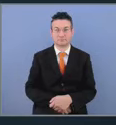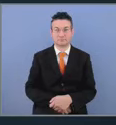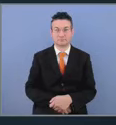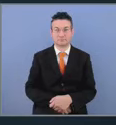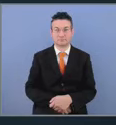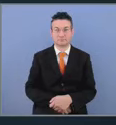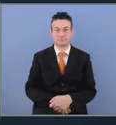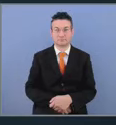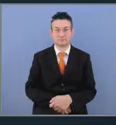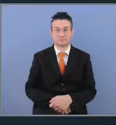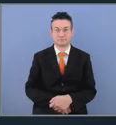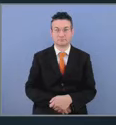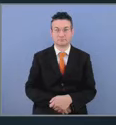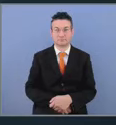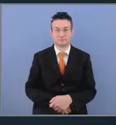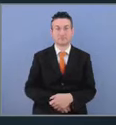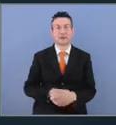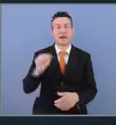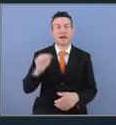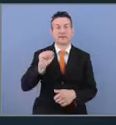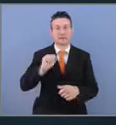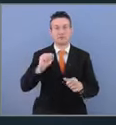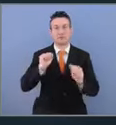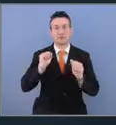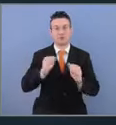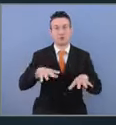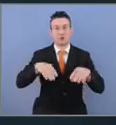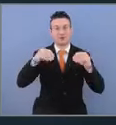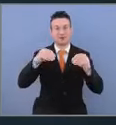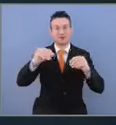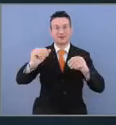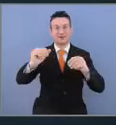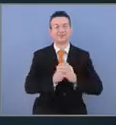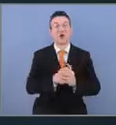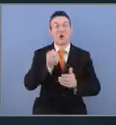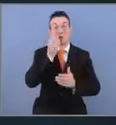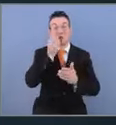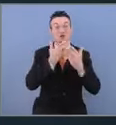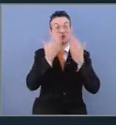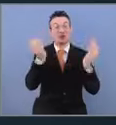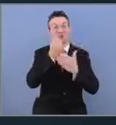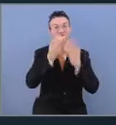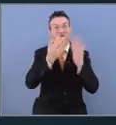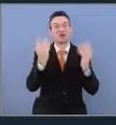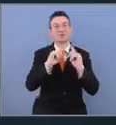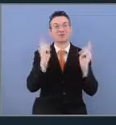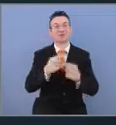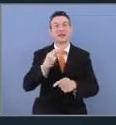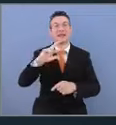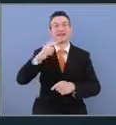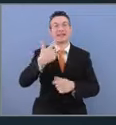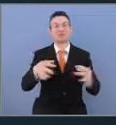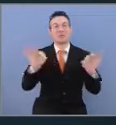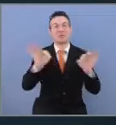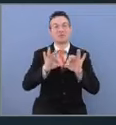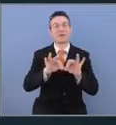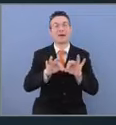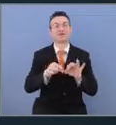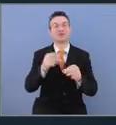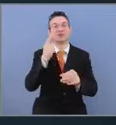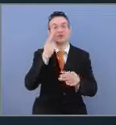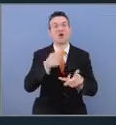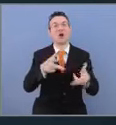Puoi cominciare, Alessandro. Buongiorno, buongiorno a tutti e benvenuti al terzo appuntamento sulla revisione della strategia